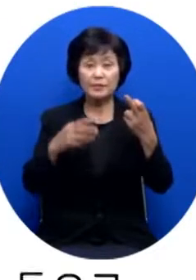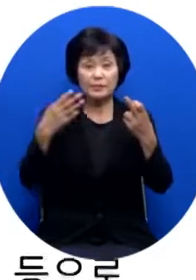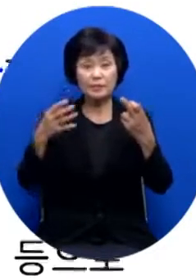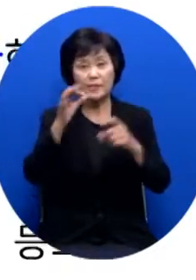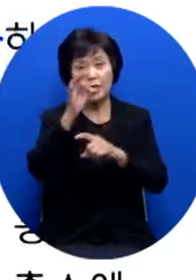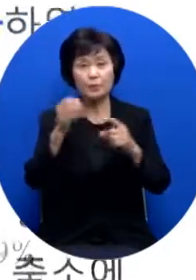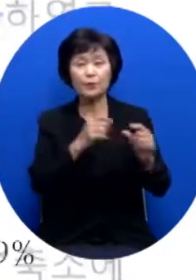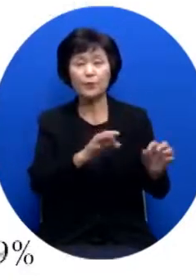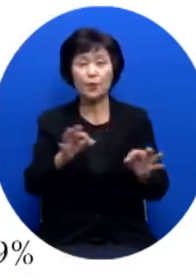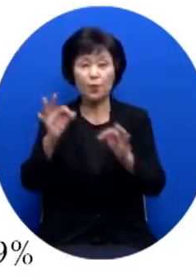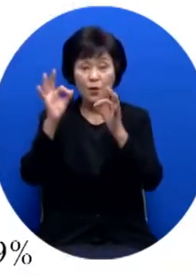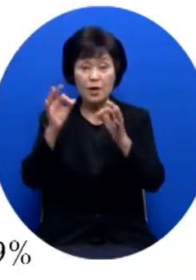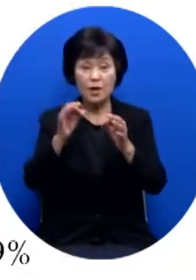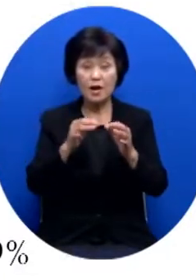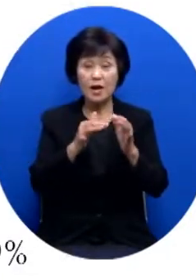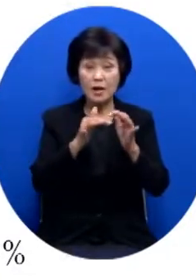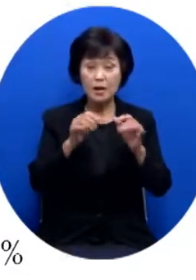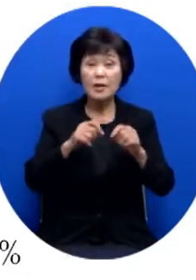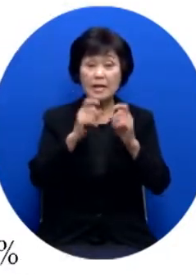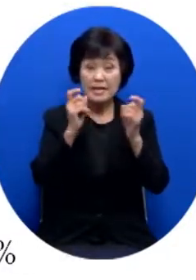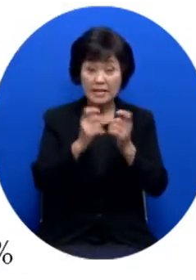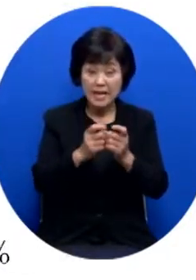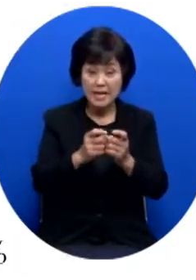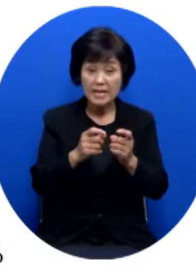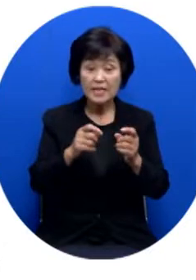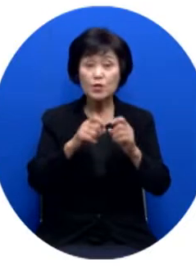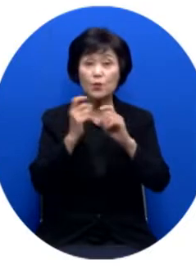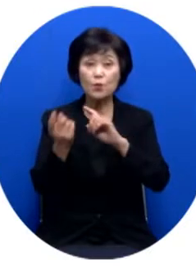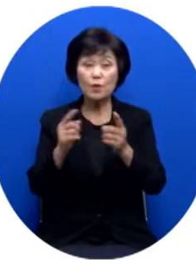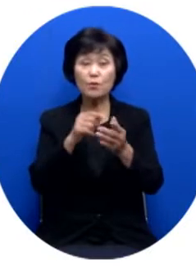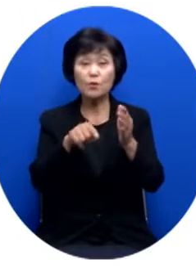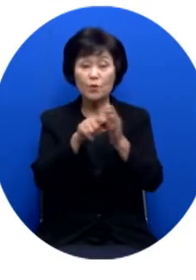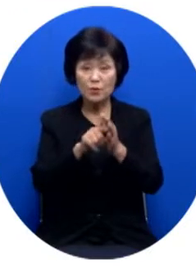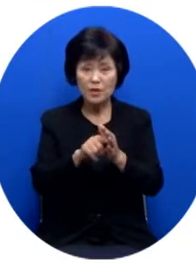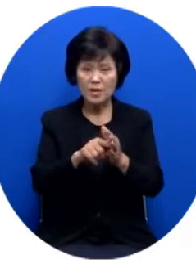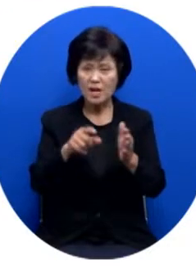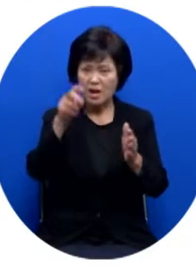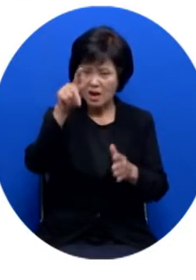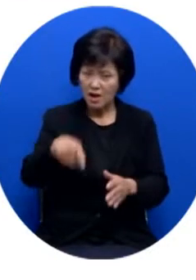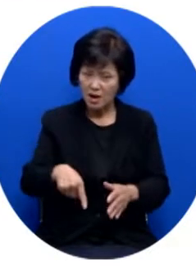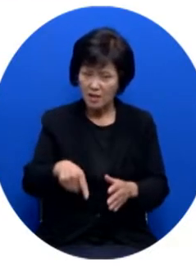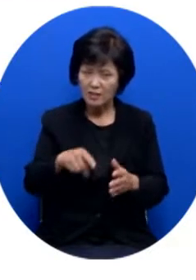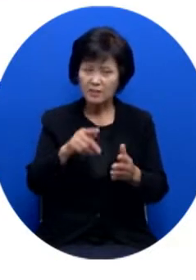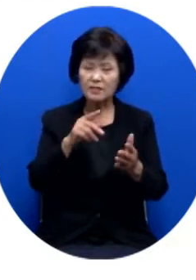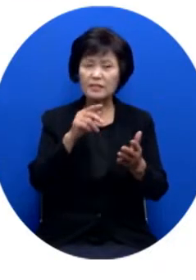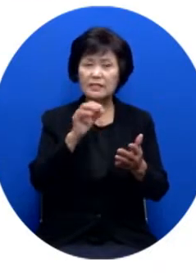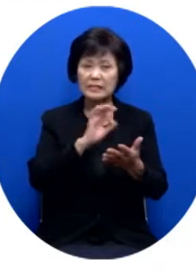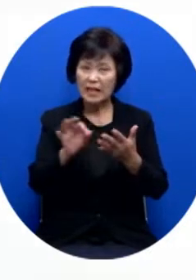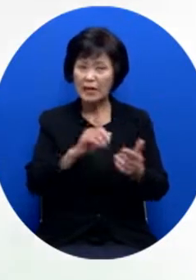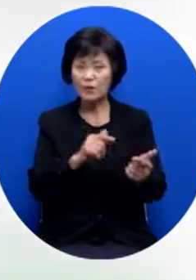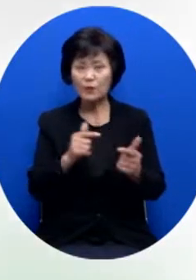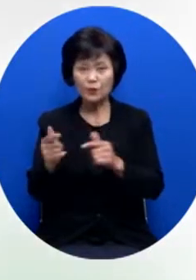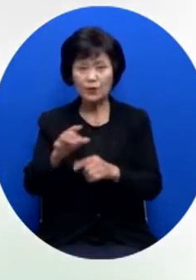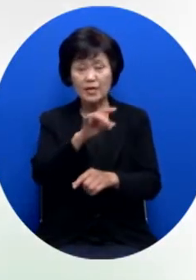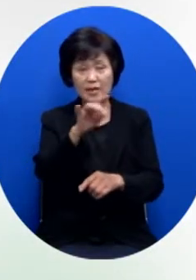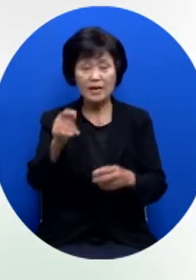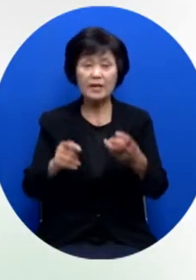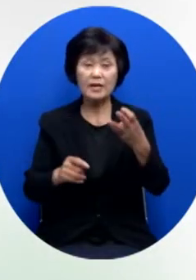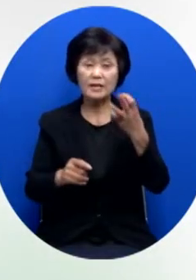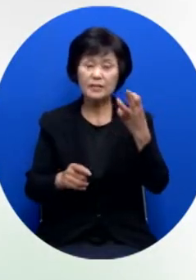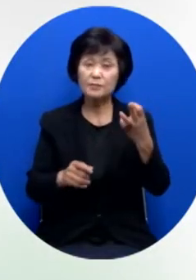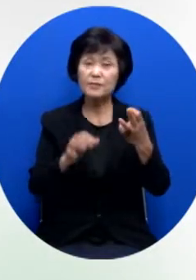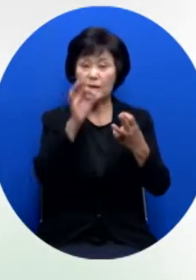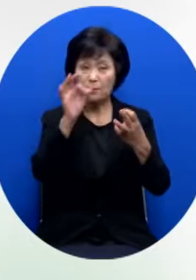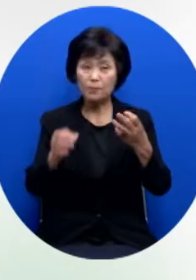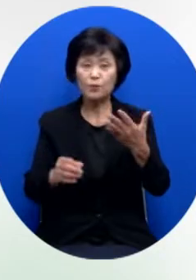한국은행은 민간 소비 회복의 영향으로 신용카드와 체크카드 이용 규모가 지난해보다 각각 13%,